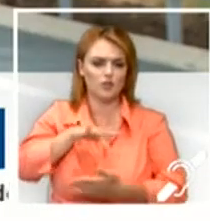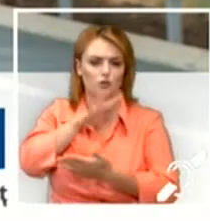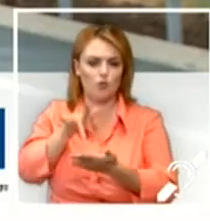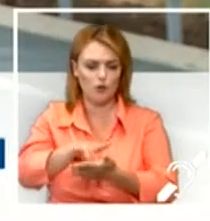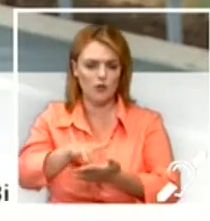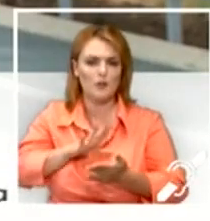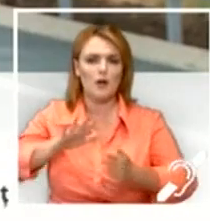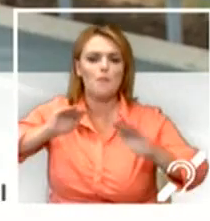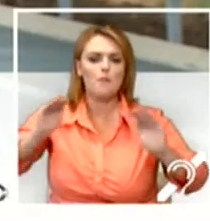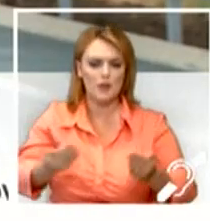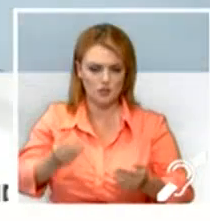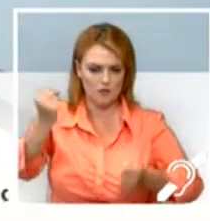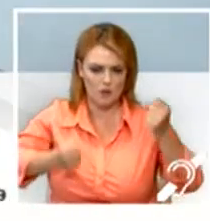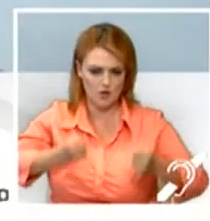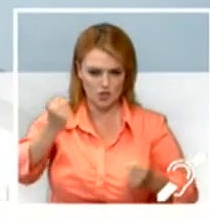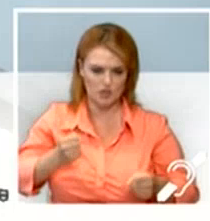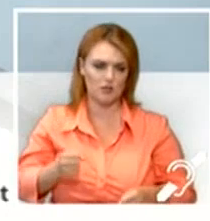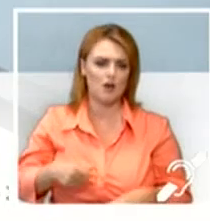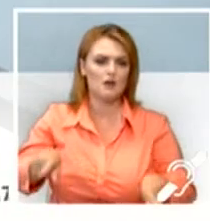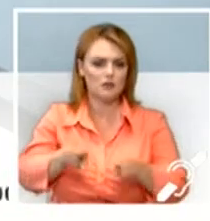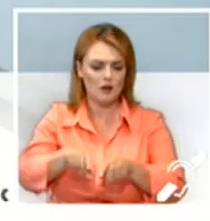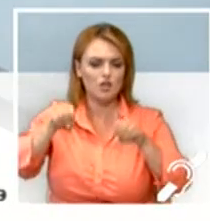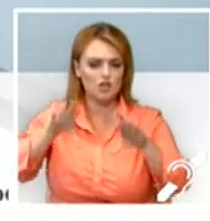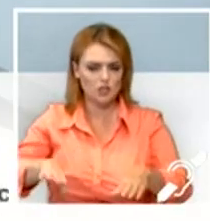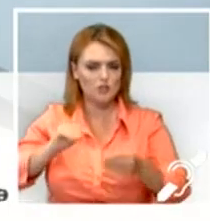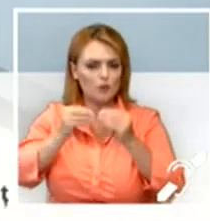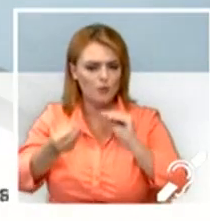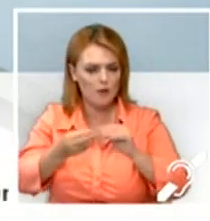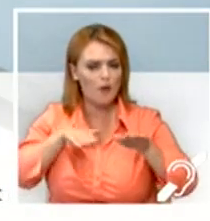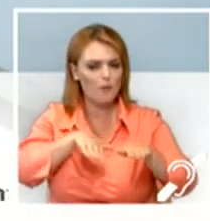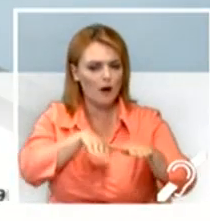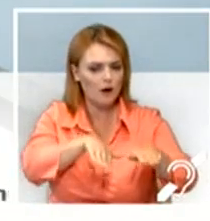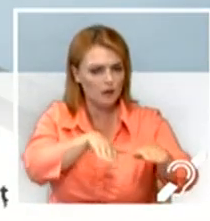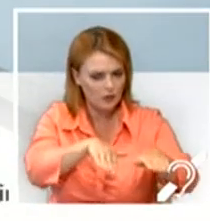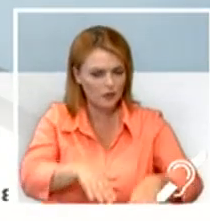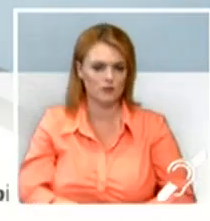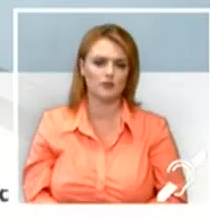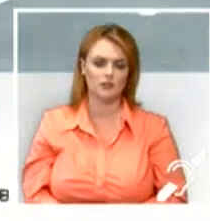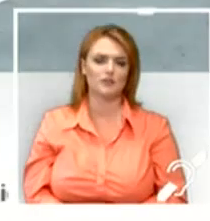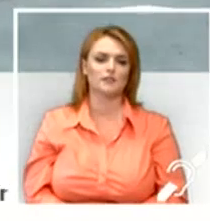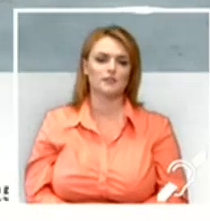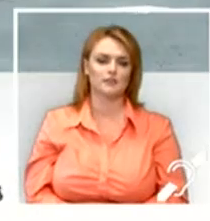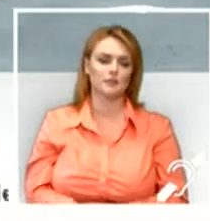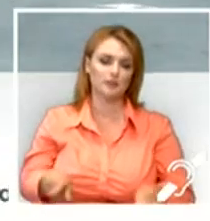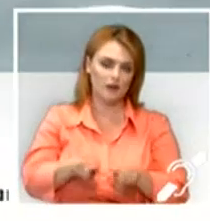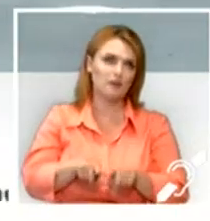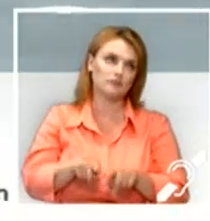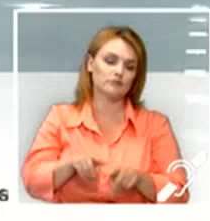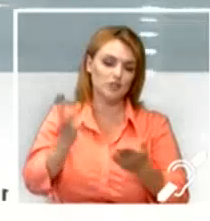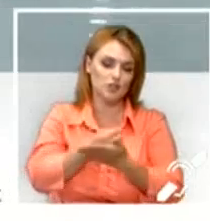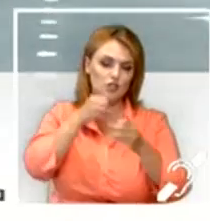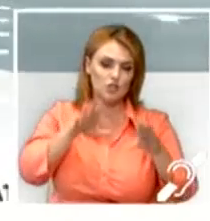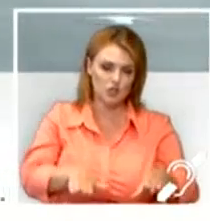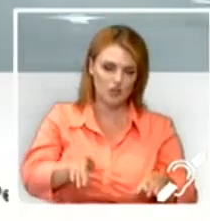și cu acest tronson se va rezolva cele două probleme centurii locolitoare ale Balșului și